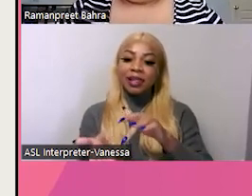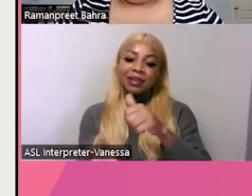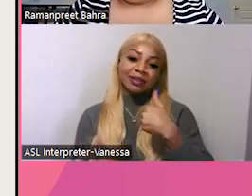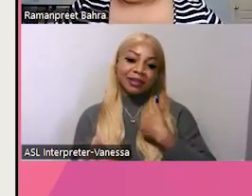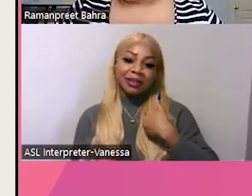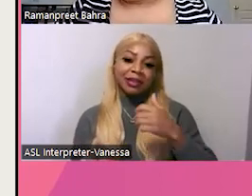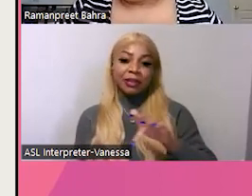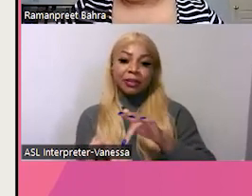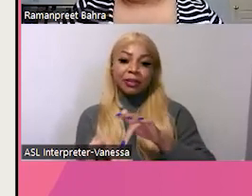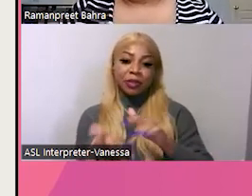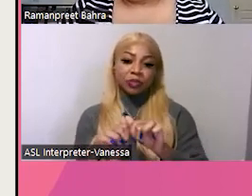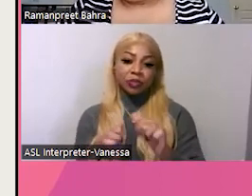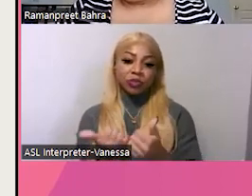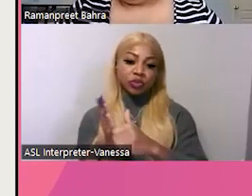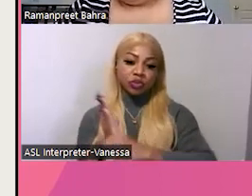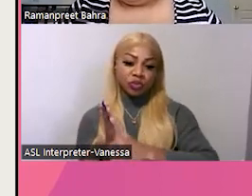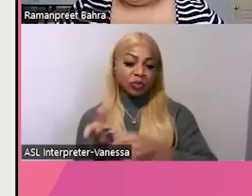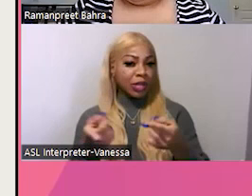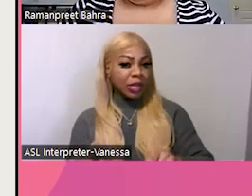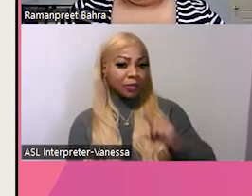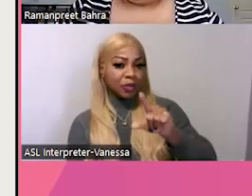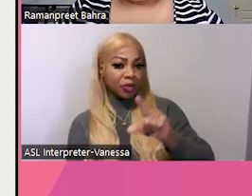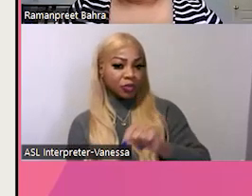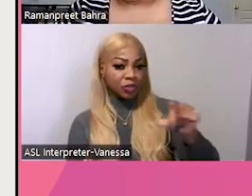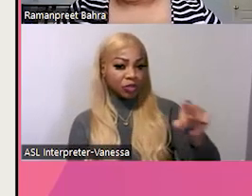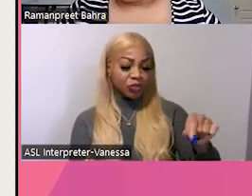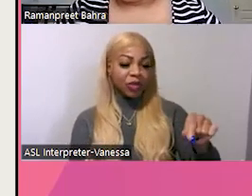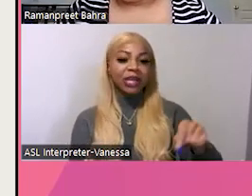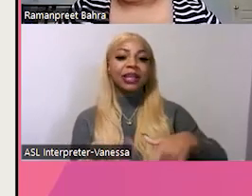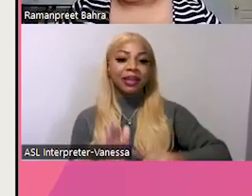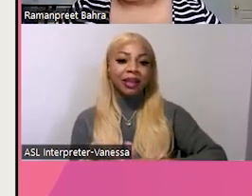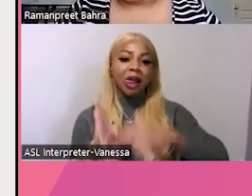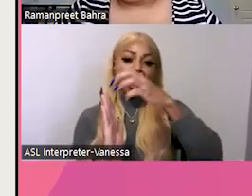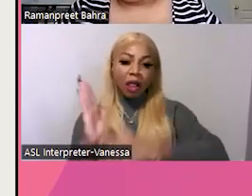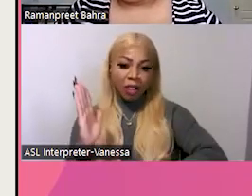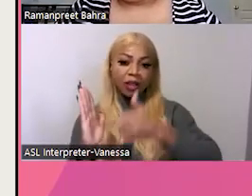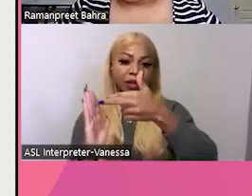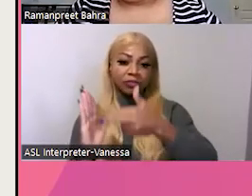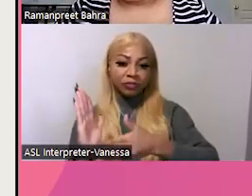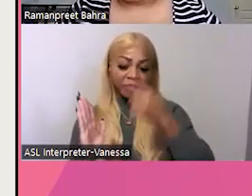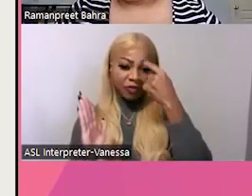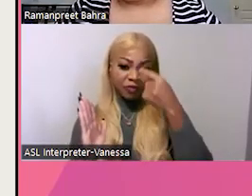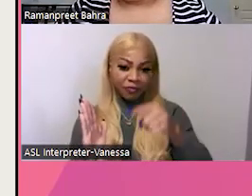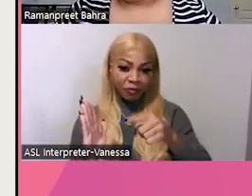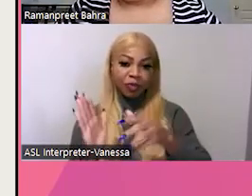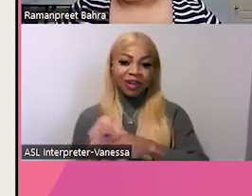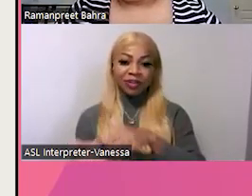dans le domaine de la santé. En 2020, elle a émis des lignes directrices pour les